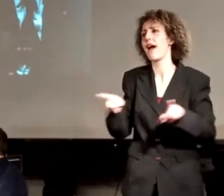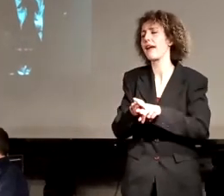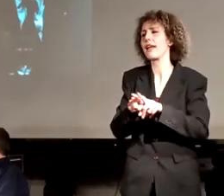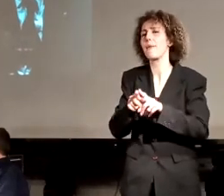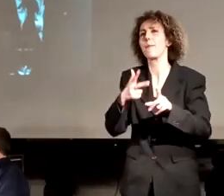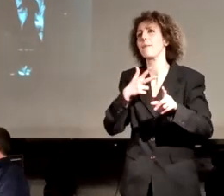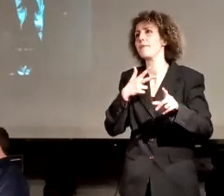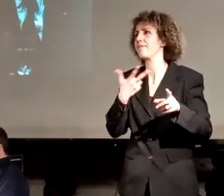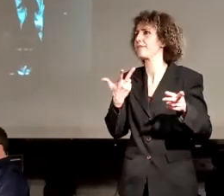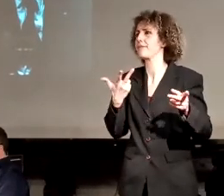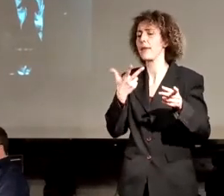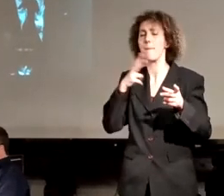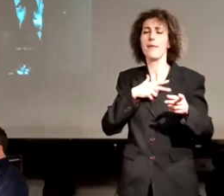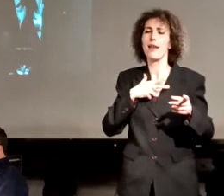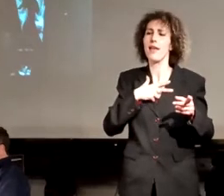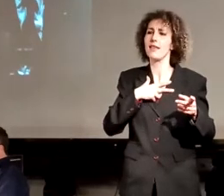la